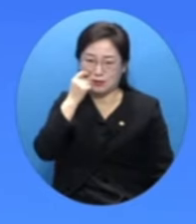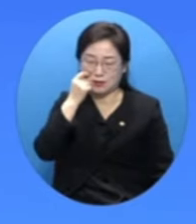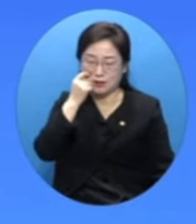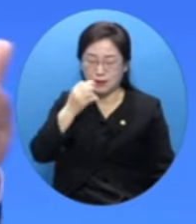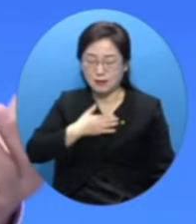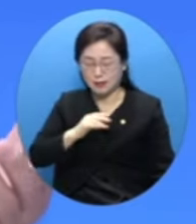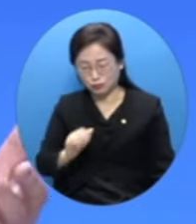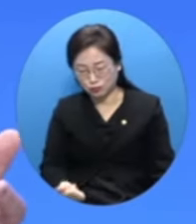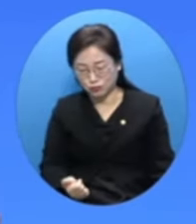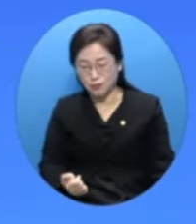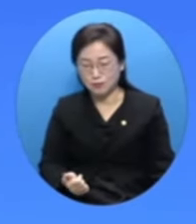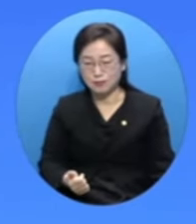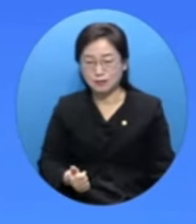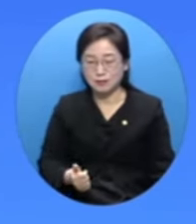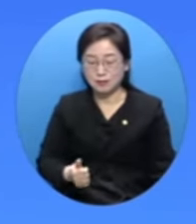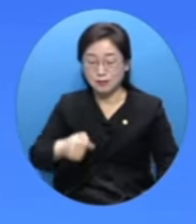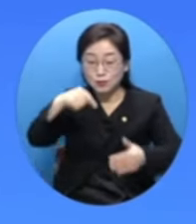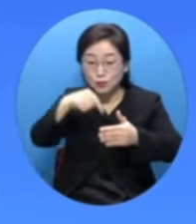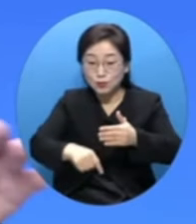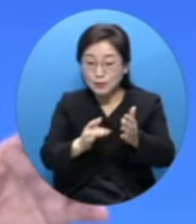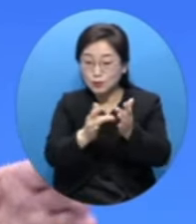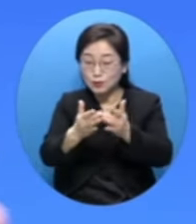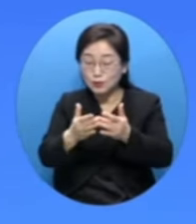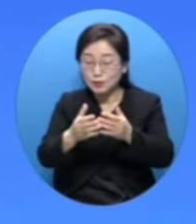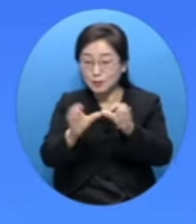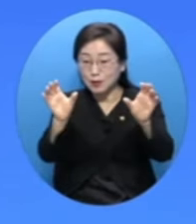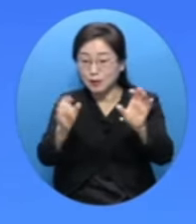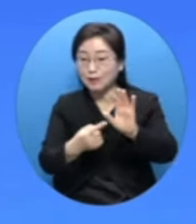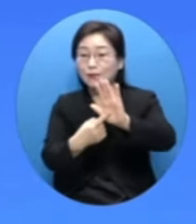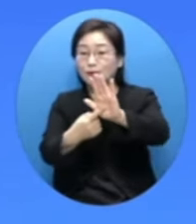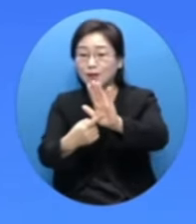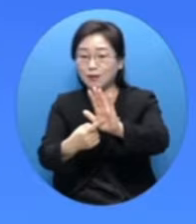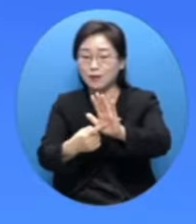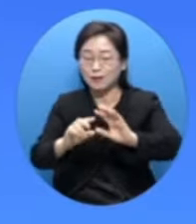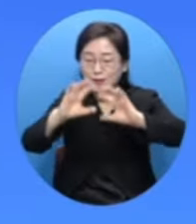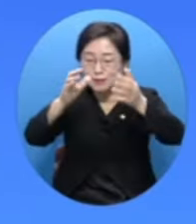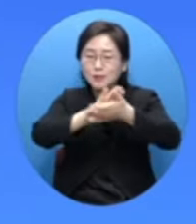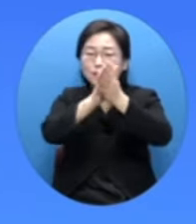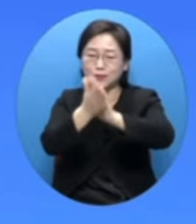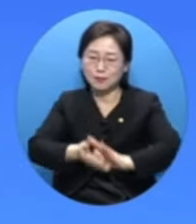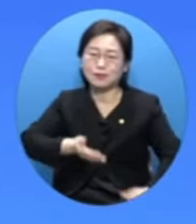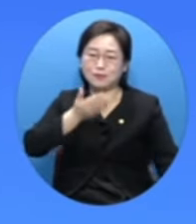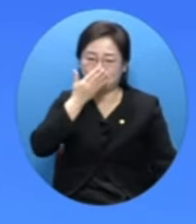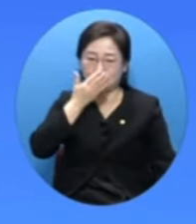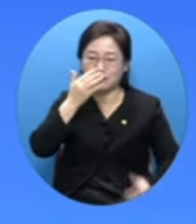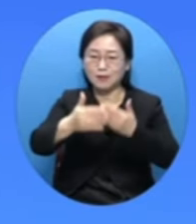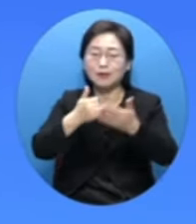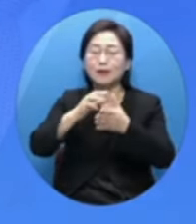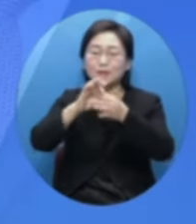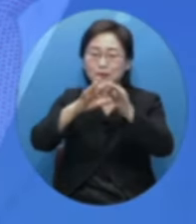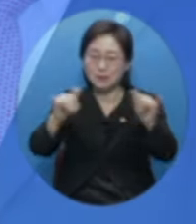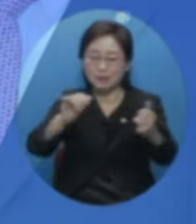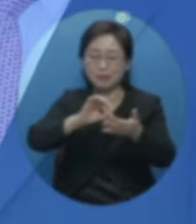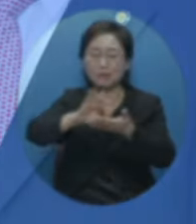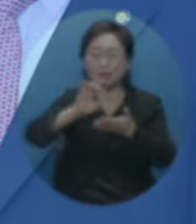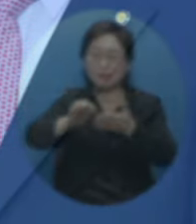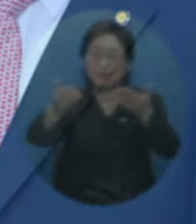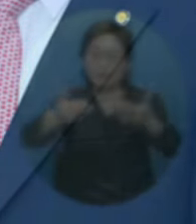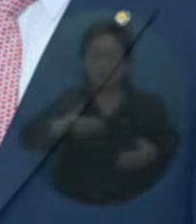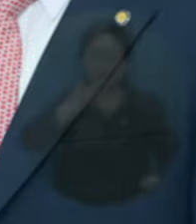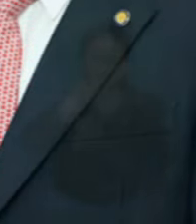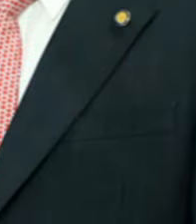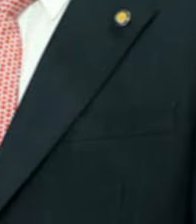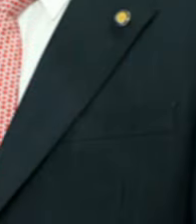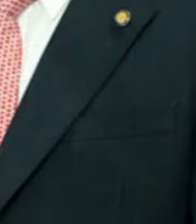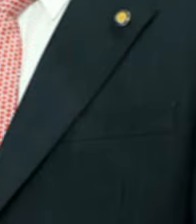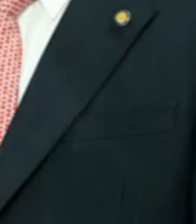향유가 나타나서 온 세상을 변화시키는 위대한 역사를 이루는 하나님의 사람으로 쓰임받게 될 줄로 믿습니다.